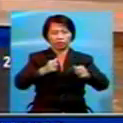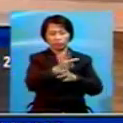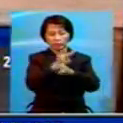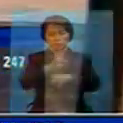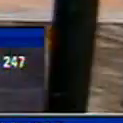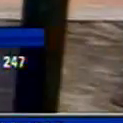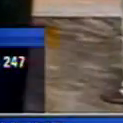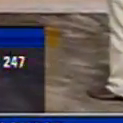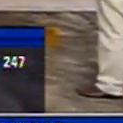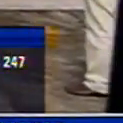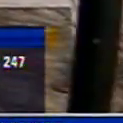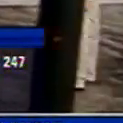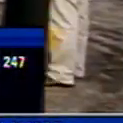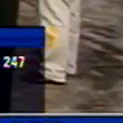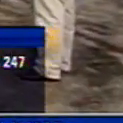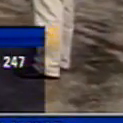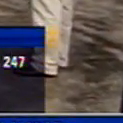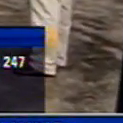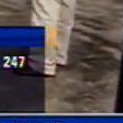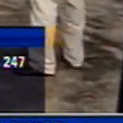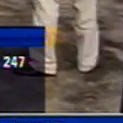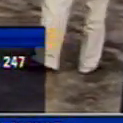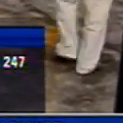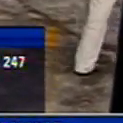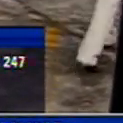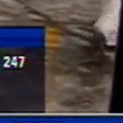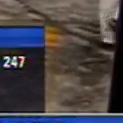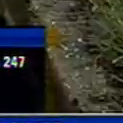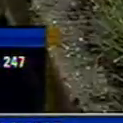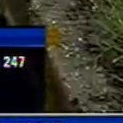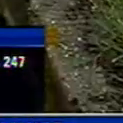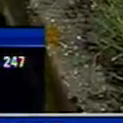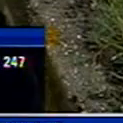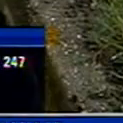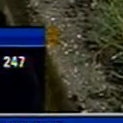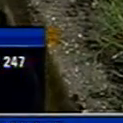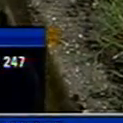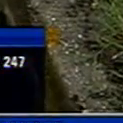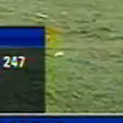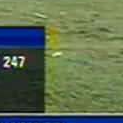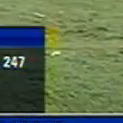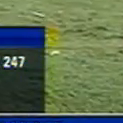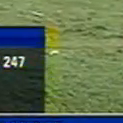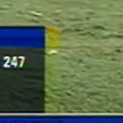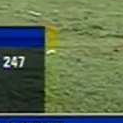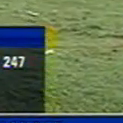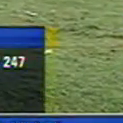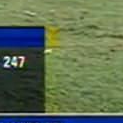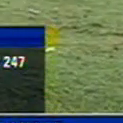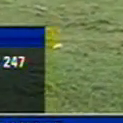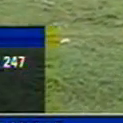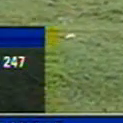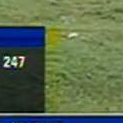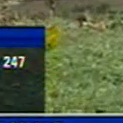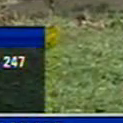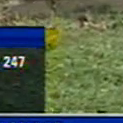wabak berkenaan di lembah Klang bagi mempertingkat diagnos kes denggi Kementerian akan meng mengedarkan risalah di Hospital